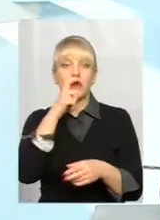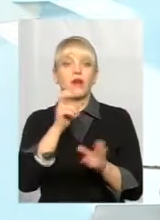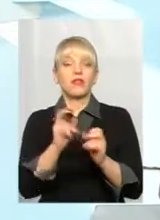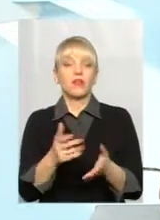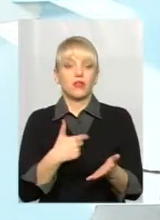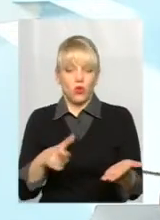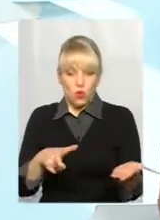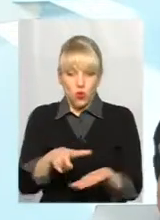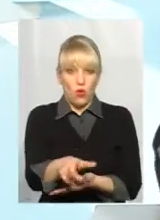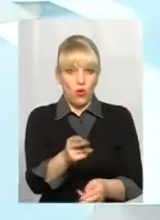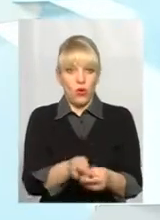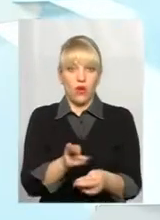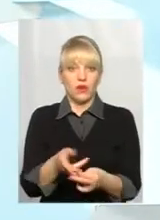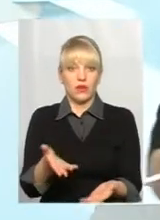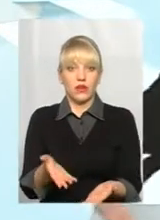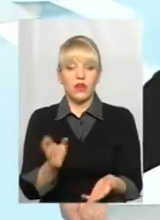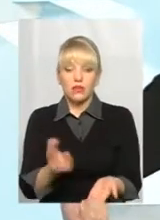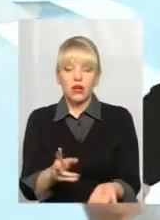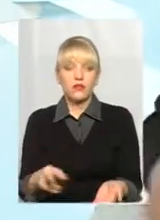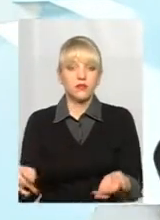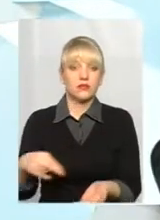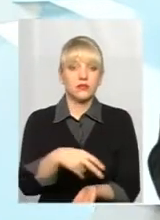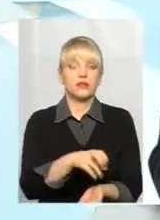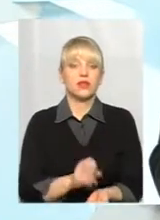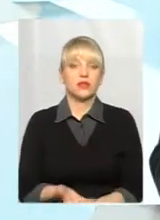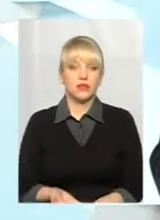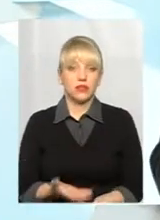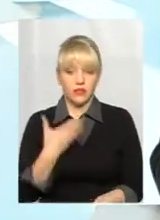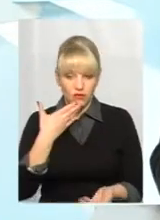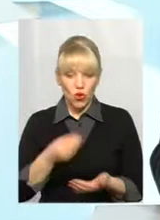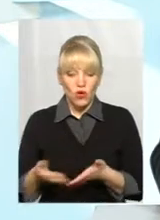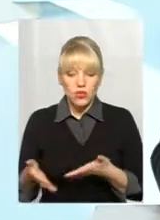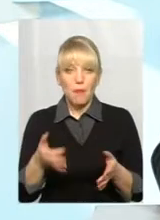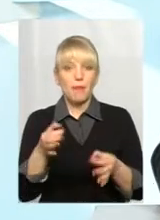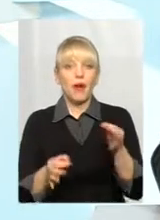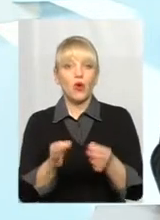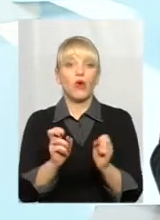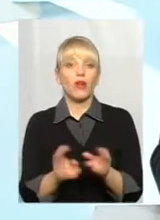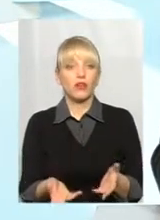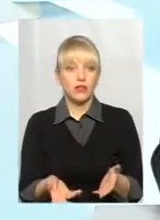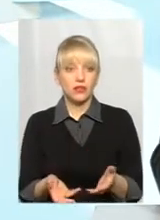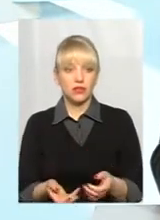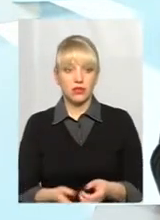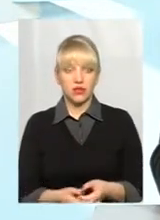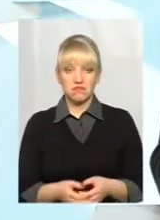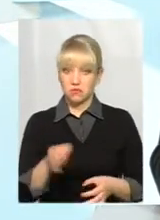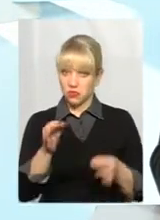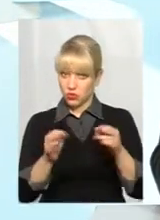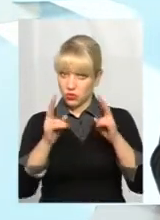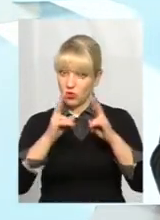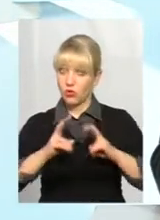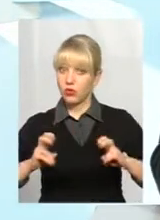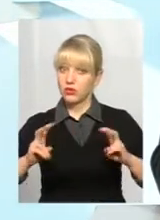шляху, так? От. І як вони мають туди перейти своїм шляхом природнім. І суд розглянув, і